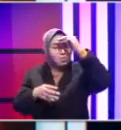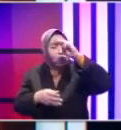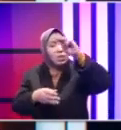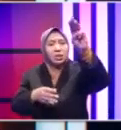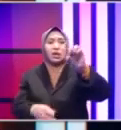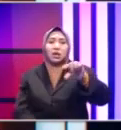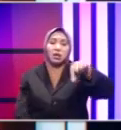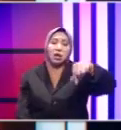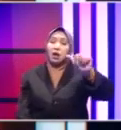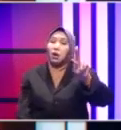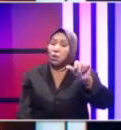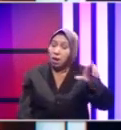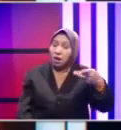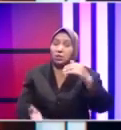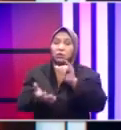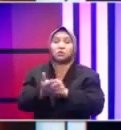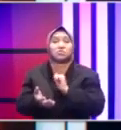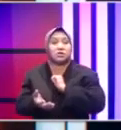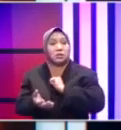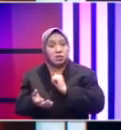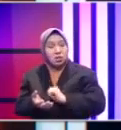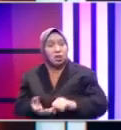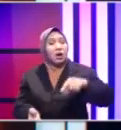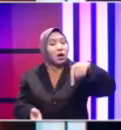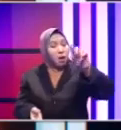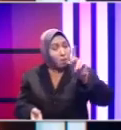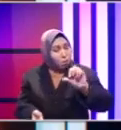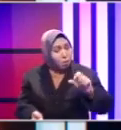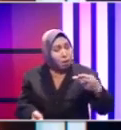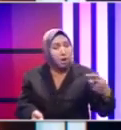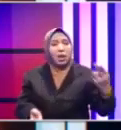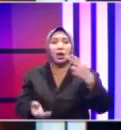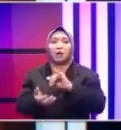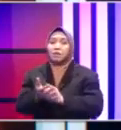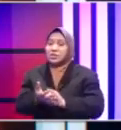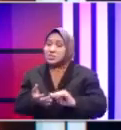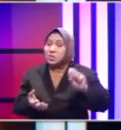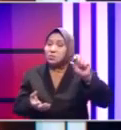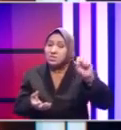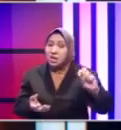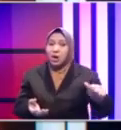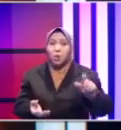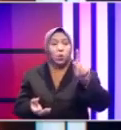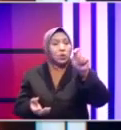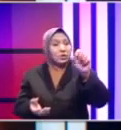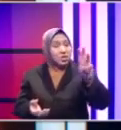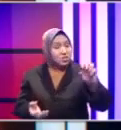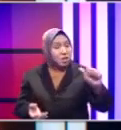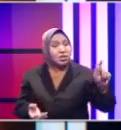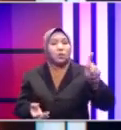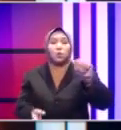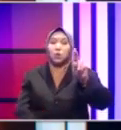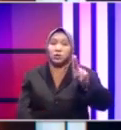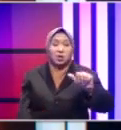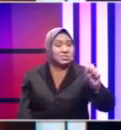sendiri jadi menarik How the same Allah howlett itu jadi luka Fauzi hal watasytaki illallah wallahu